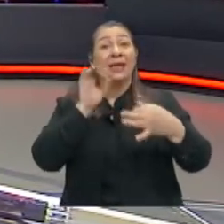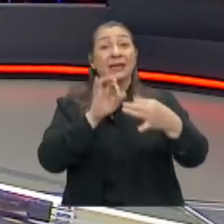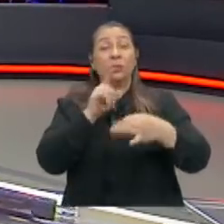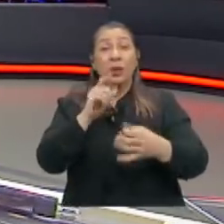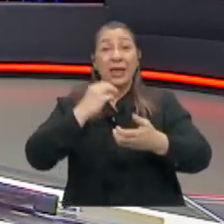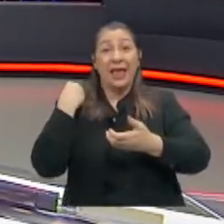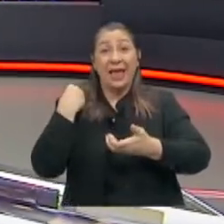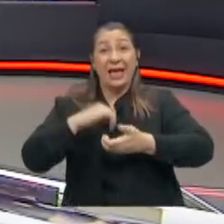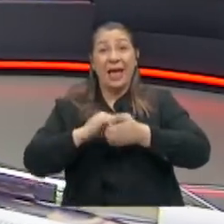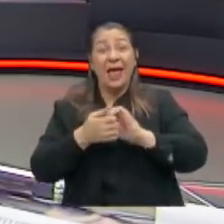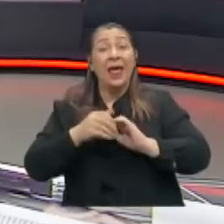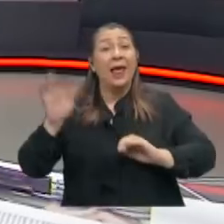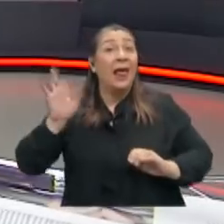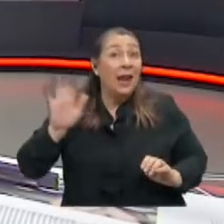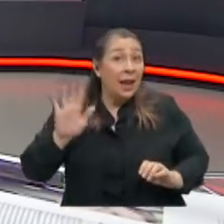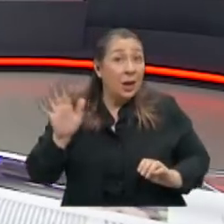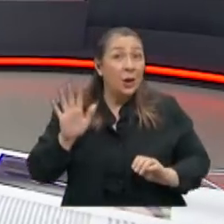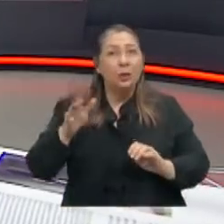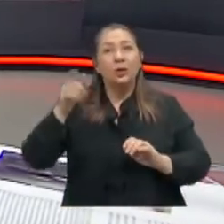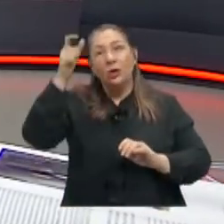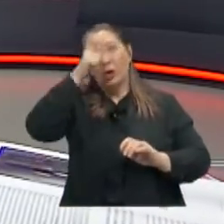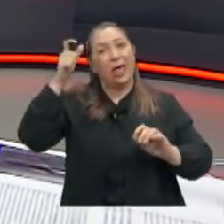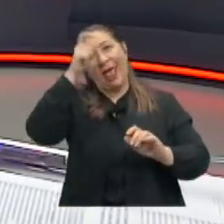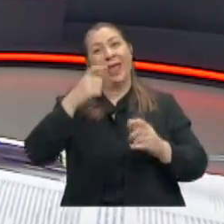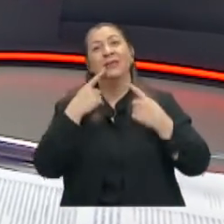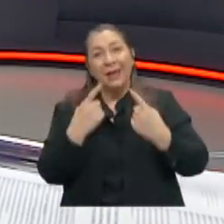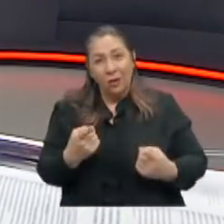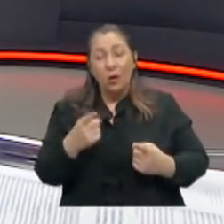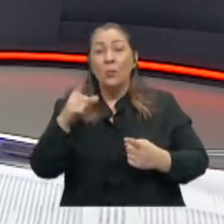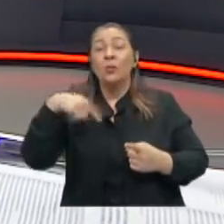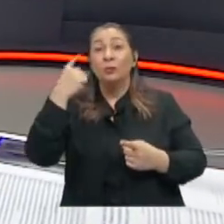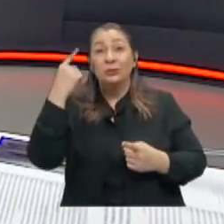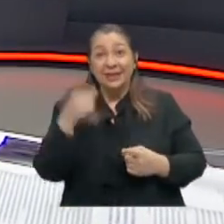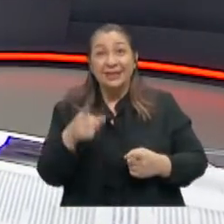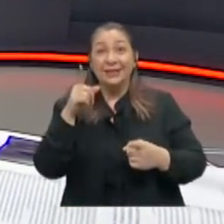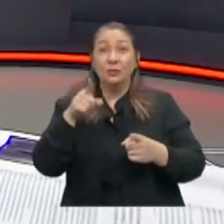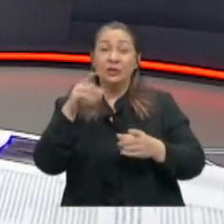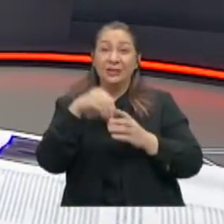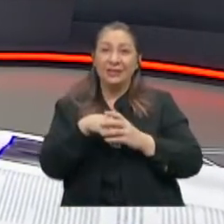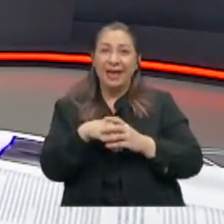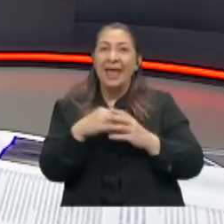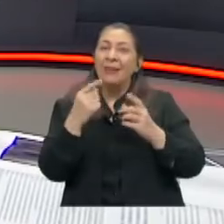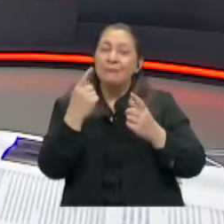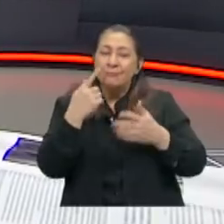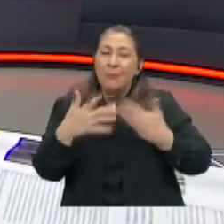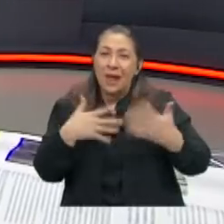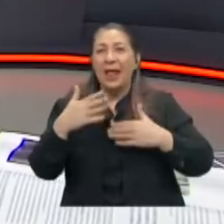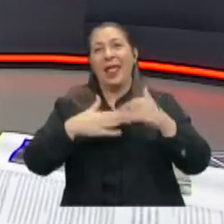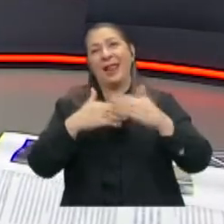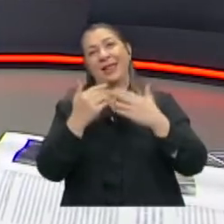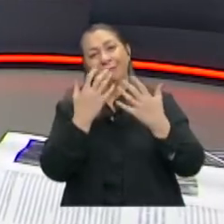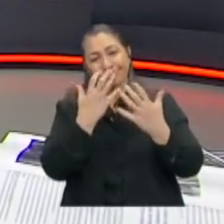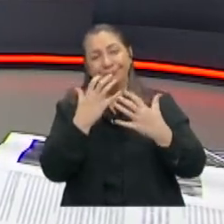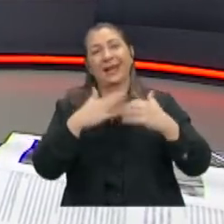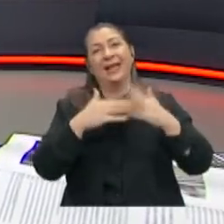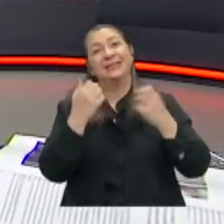yeni kampanyasında da Hello Türkiye deniyor. Dolayısıyla bütün bunlar için de ilgilenenlerin eline sağlık diyelim